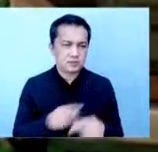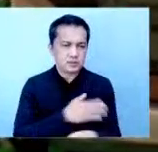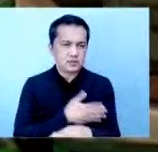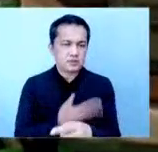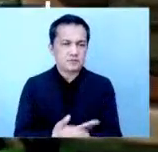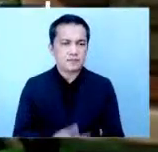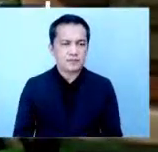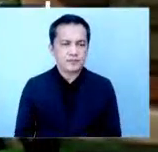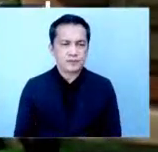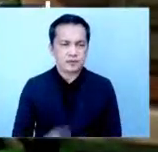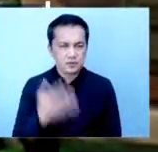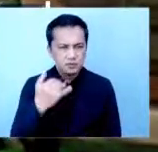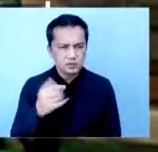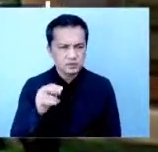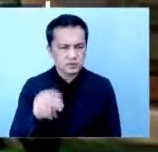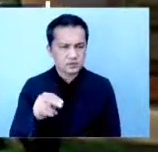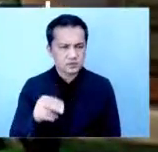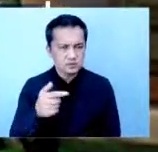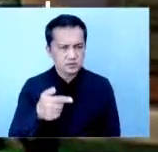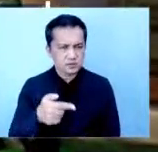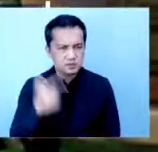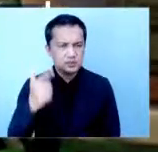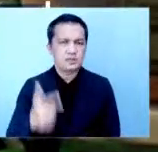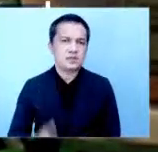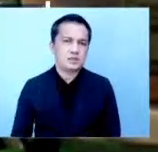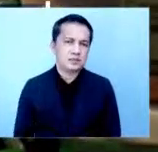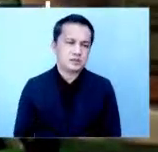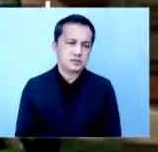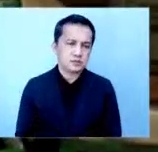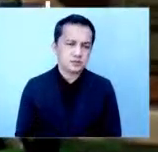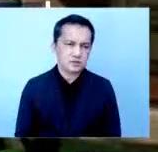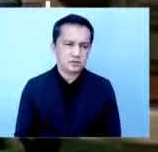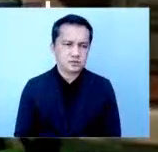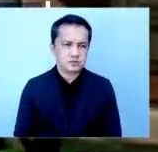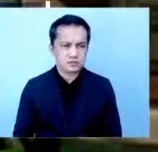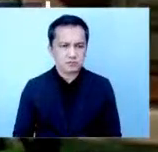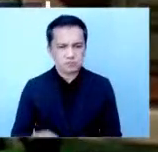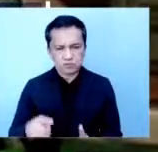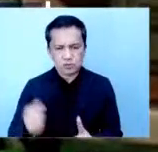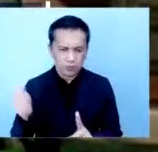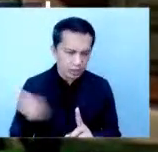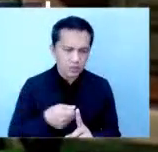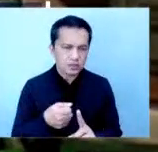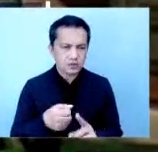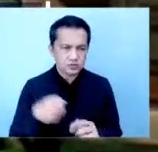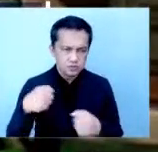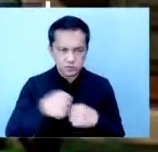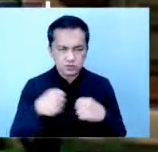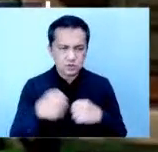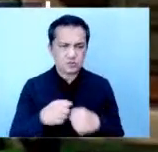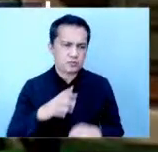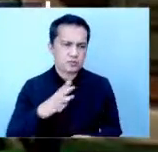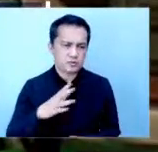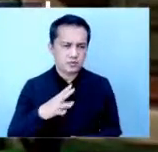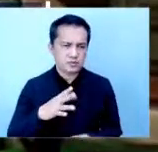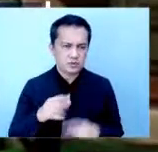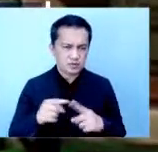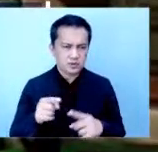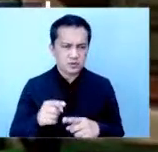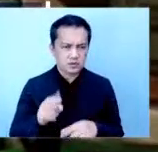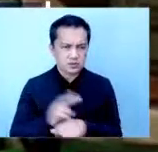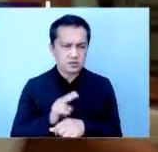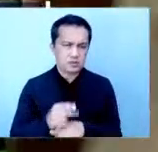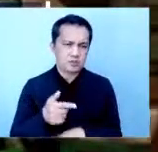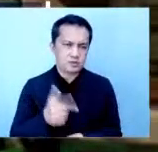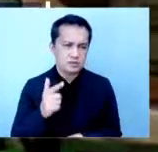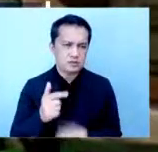Bakit kailangan niyang gawin na barilin pa? Okay naman, masaktan, suntukan sila, pwedeng magano. Pero yung gagamitan mo ng baril,